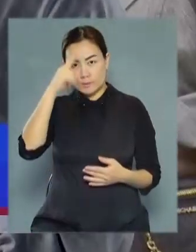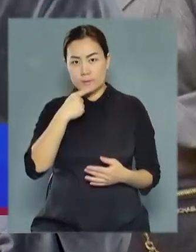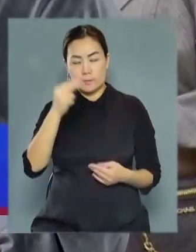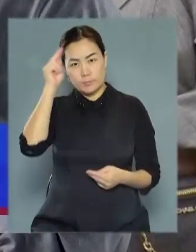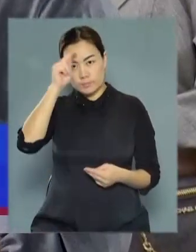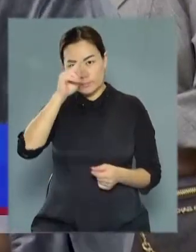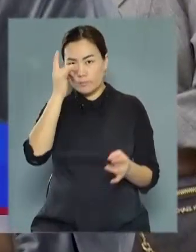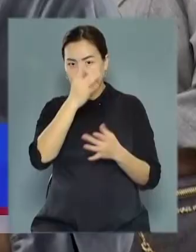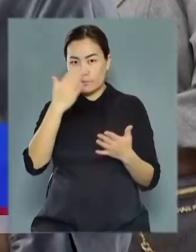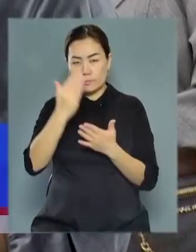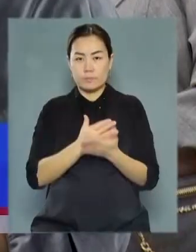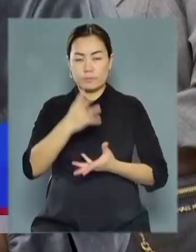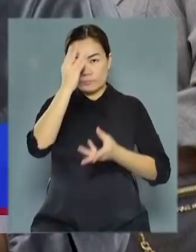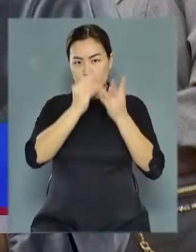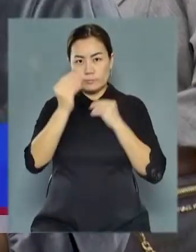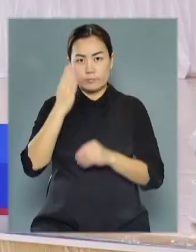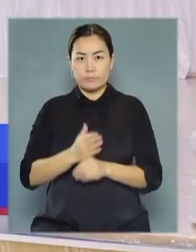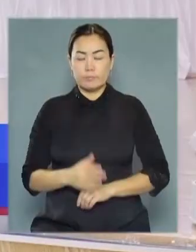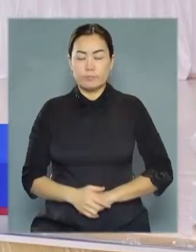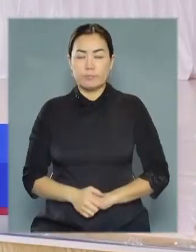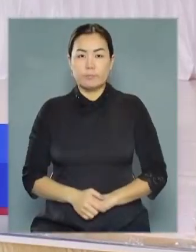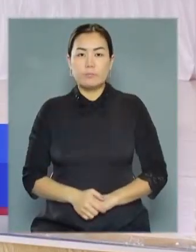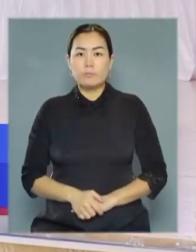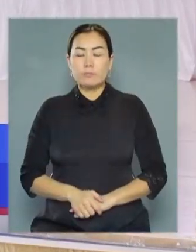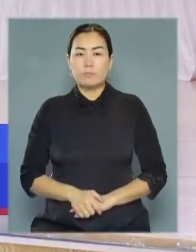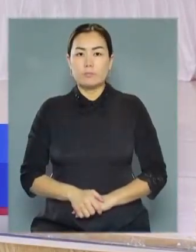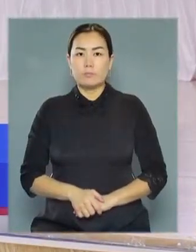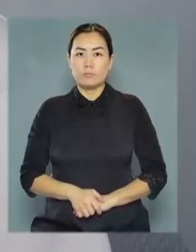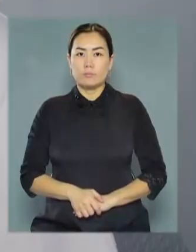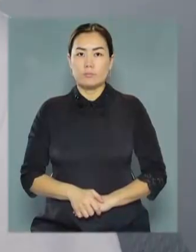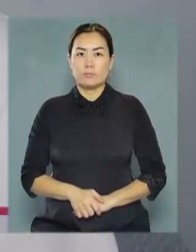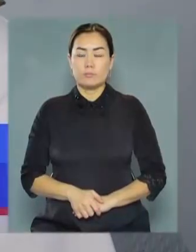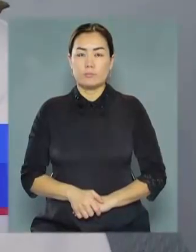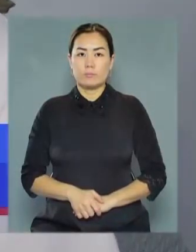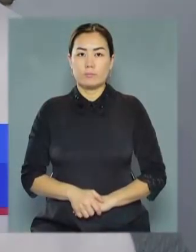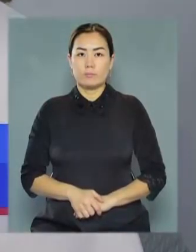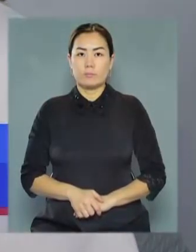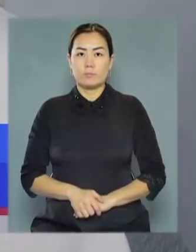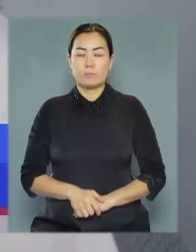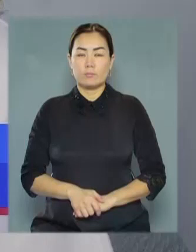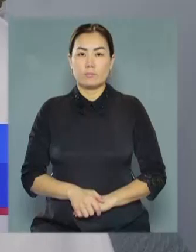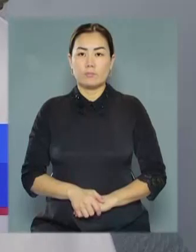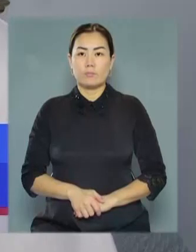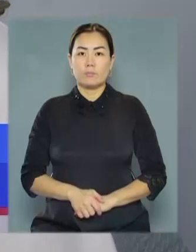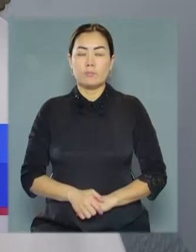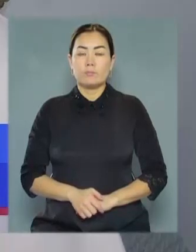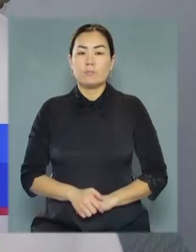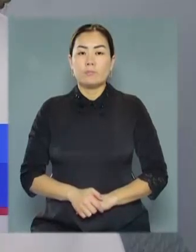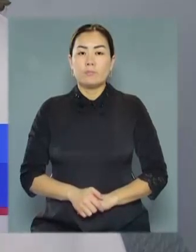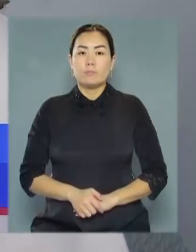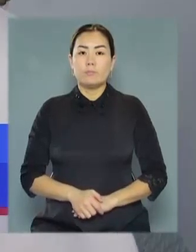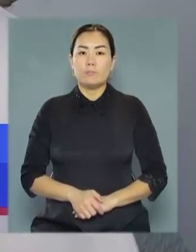үйреніп, салт-дәстүр, әдет-ғұрыппен тереңірек танысқым келеді дейді. Всем свободно могу пока